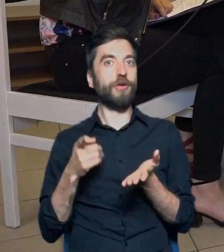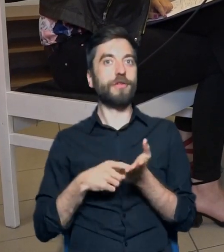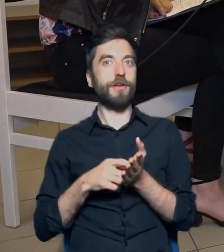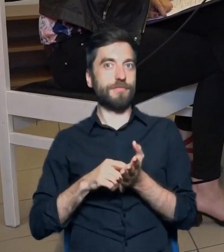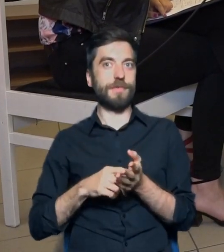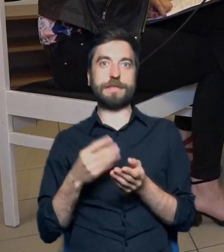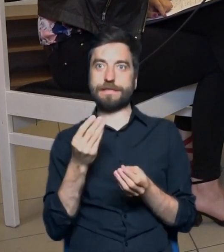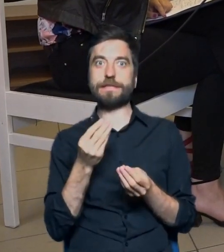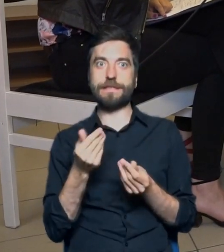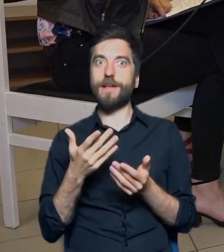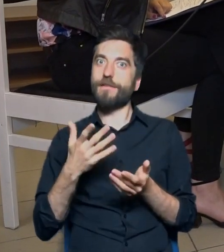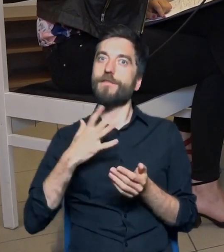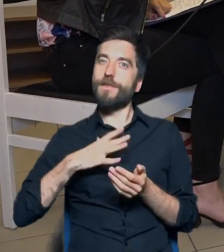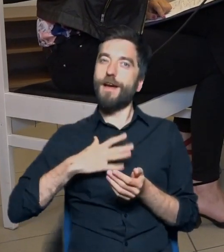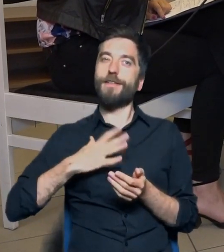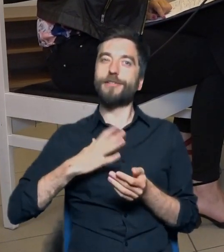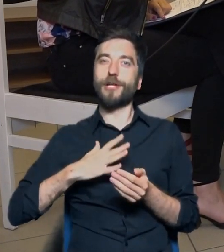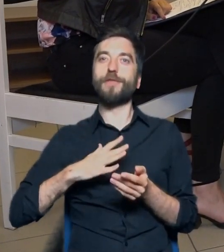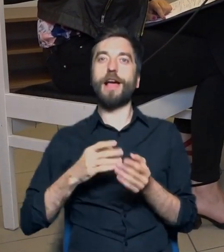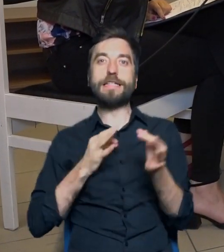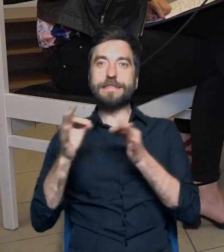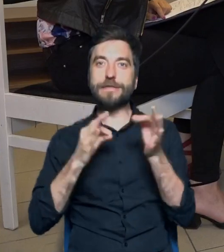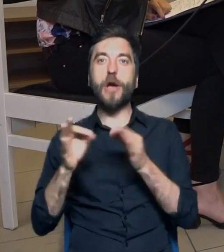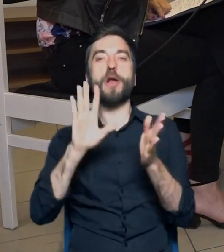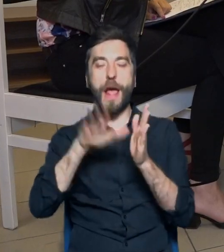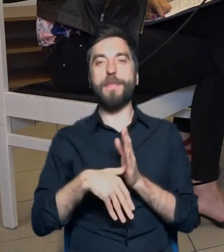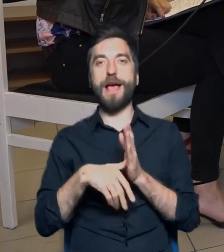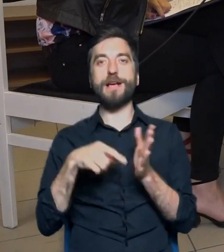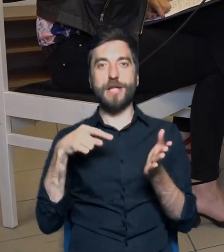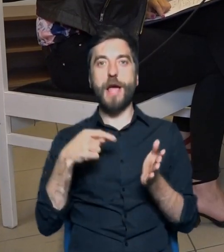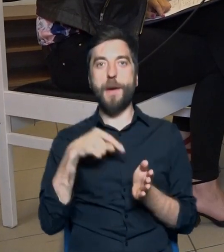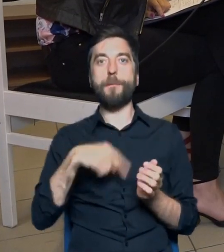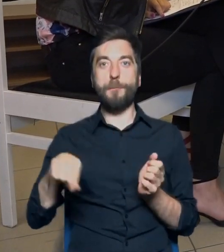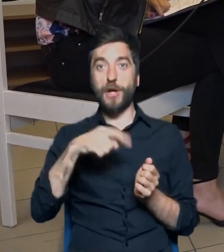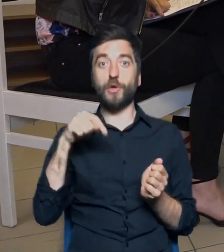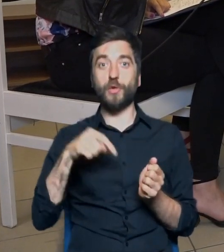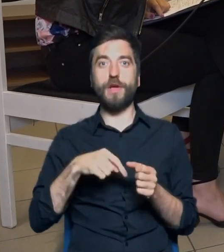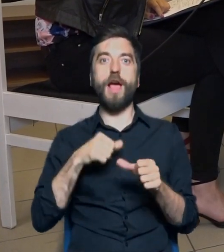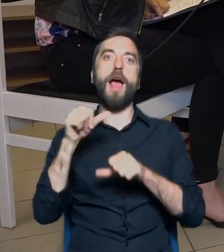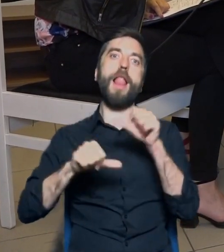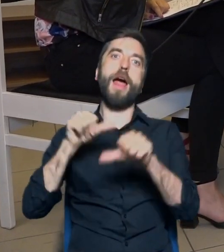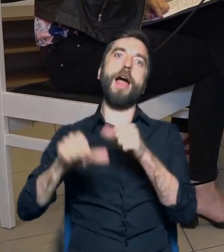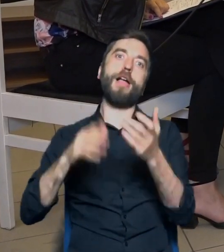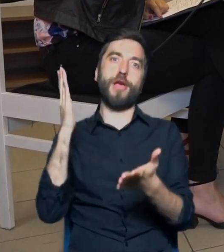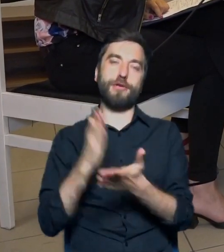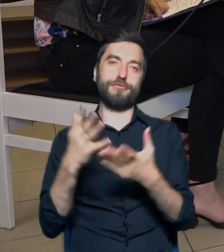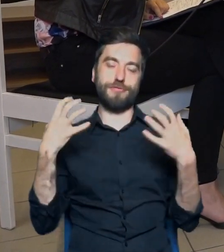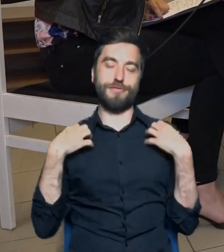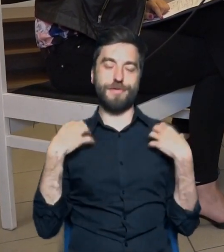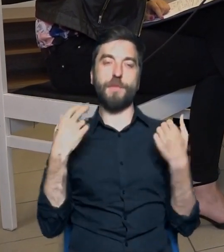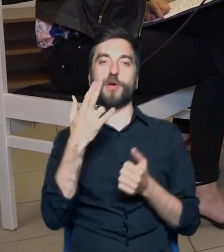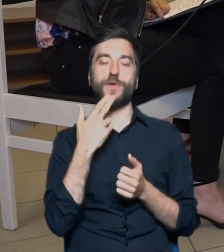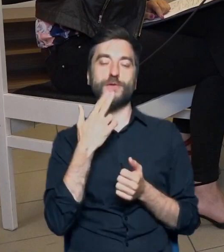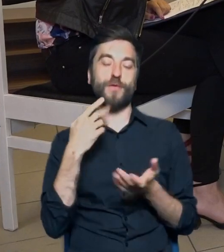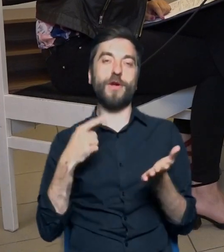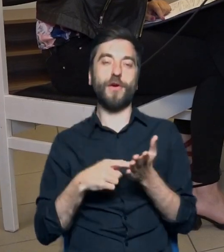taką cenną historię naszego miasta, mówiącą, że jesteśmy tutaj od wielu, wielu lat, żyjemy i